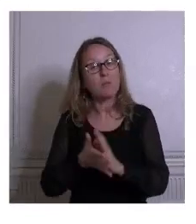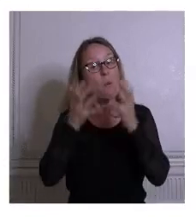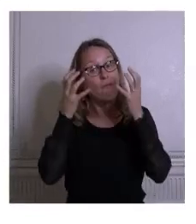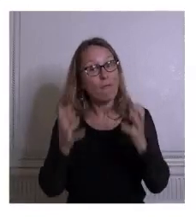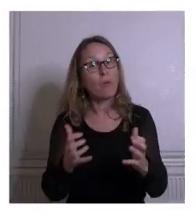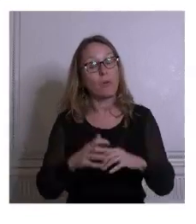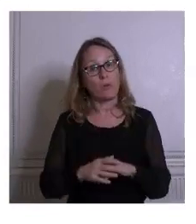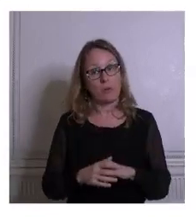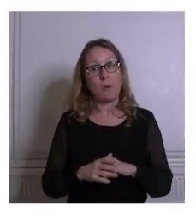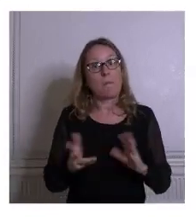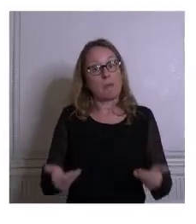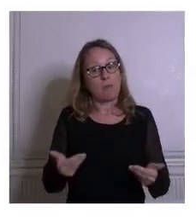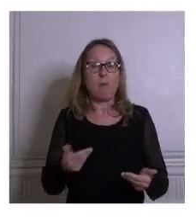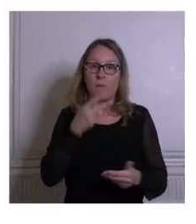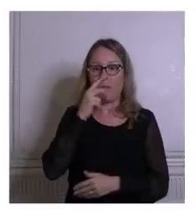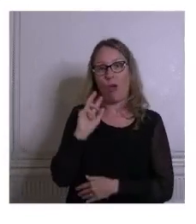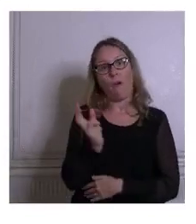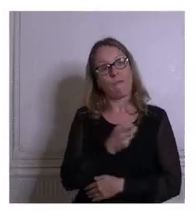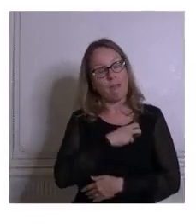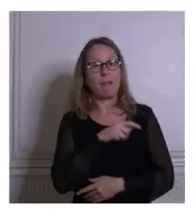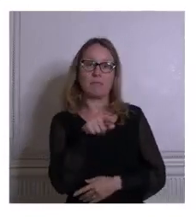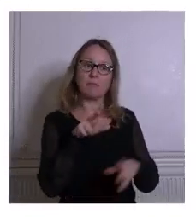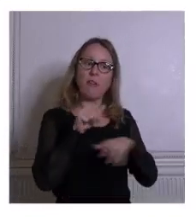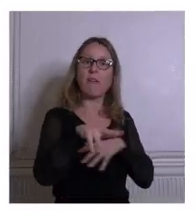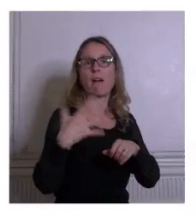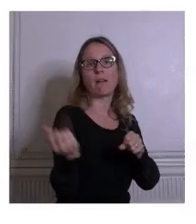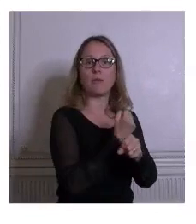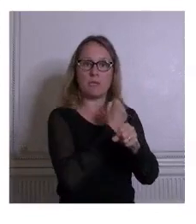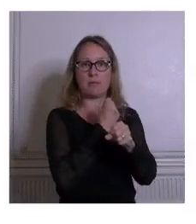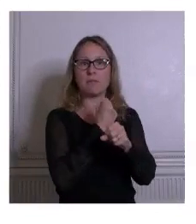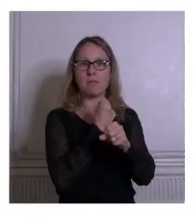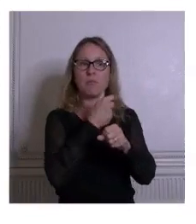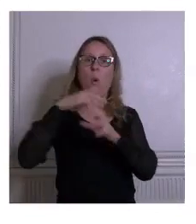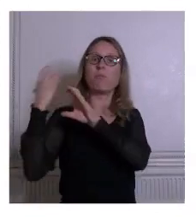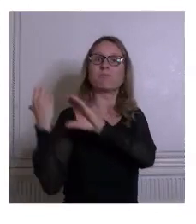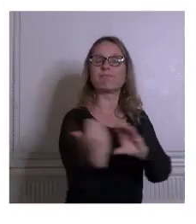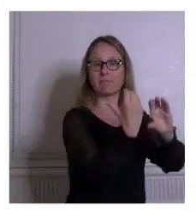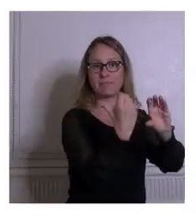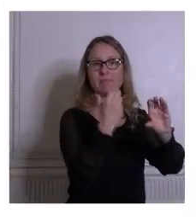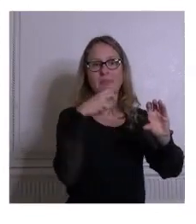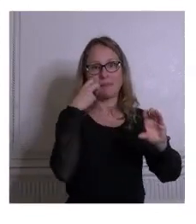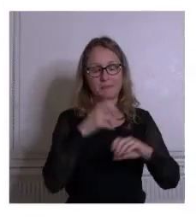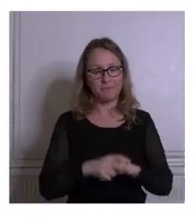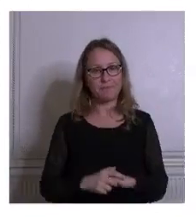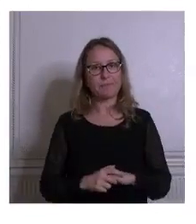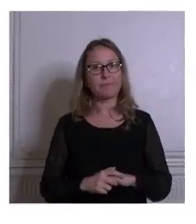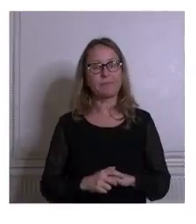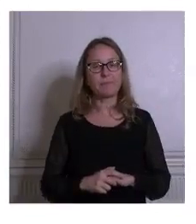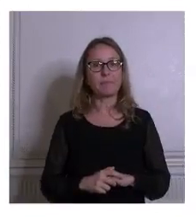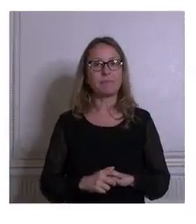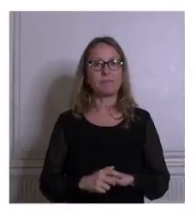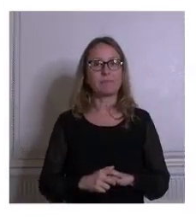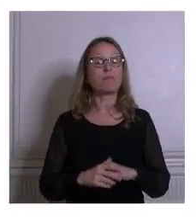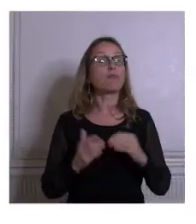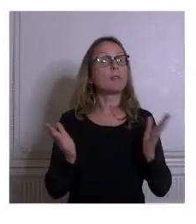d'ailleurs, je l'ai rencontré et je lui ai dit, alors maintenant, médocaine. Ah, mais maintenant, on peut faire. Mais je souhaiterais